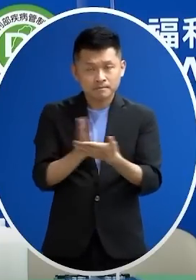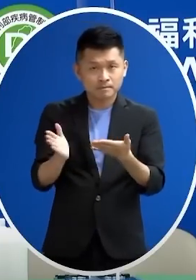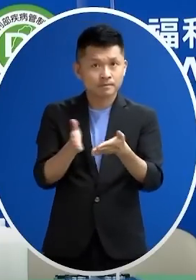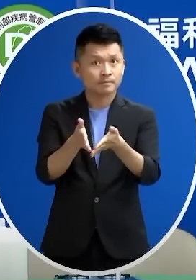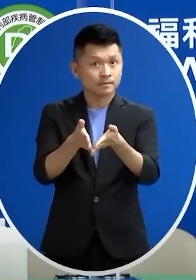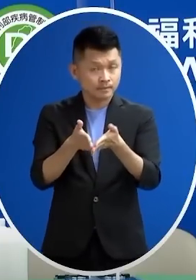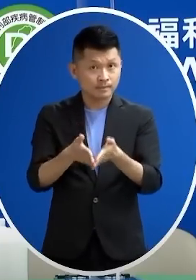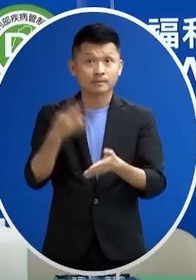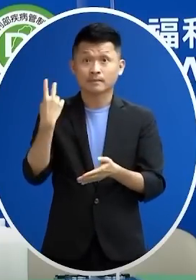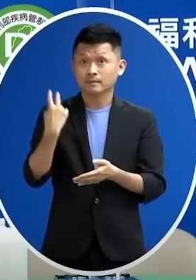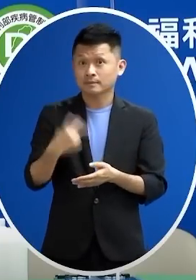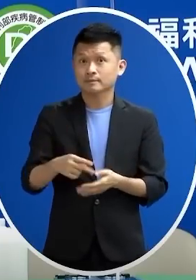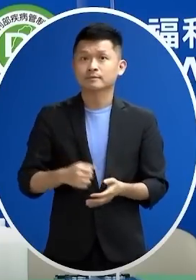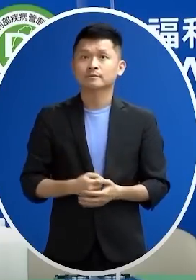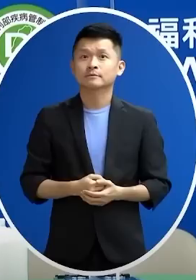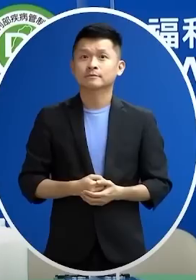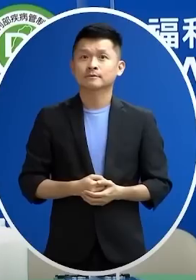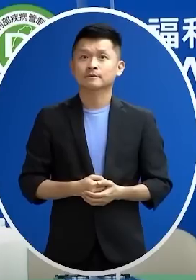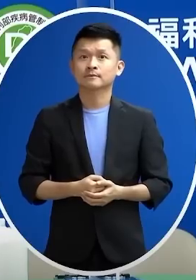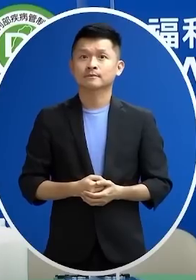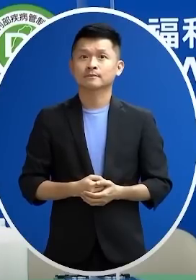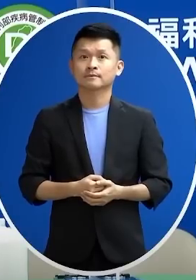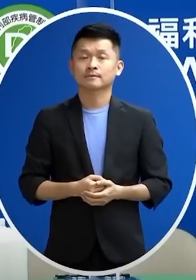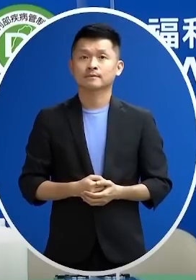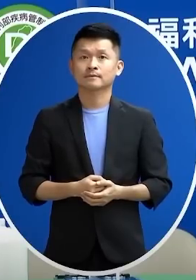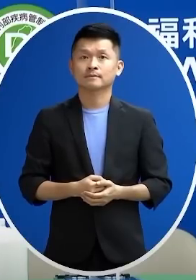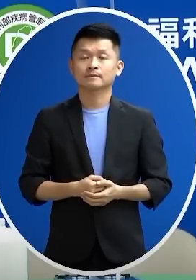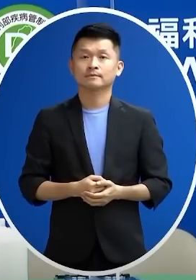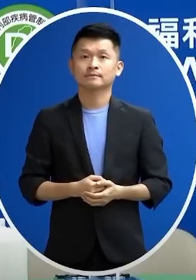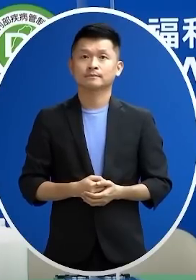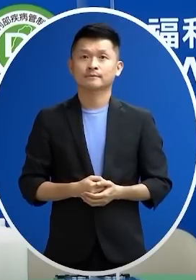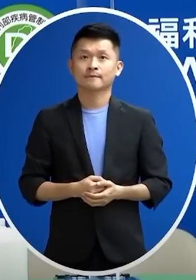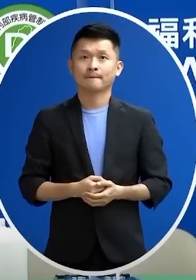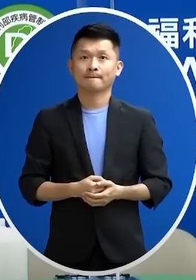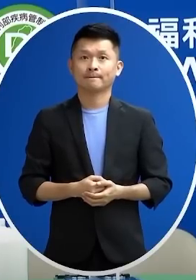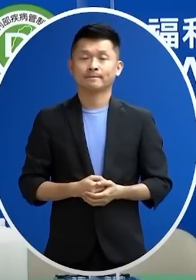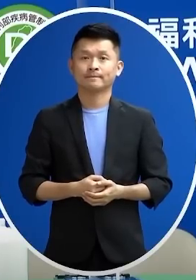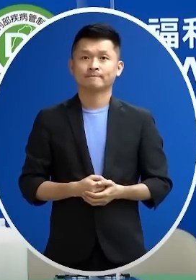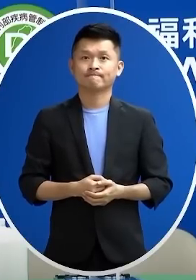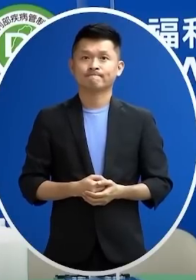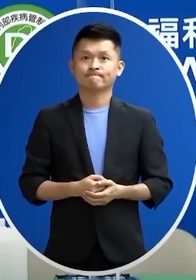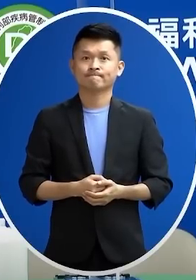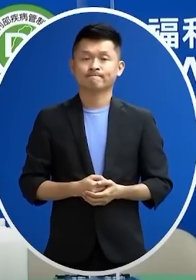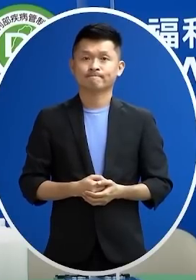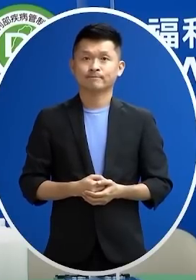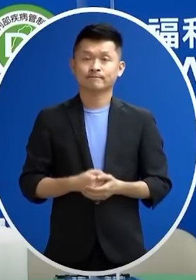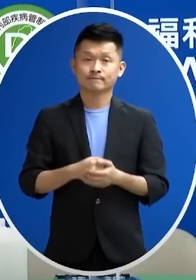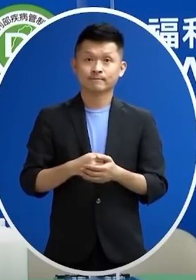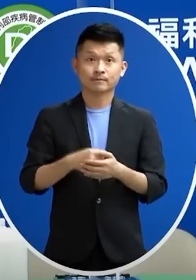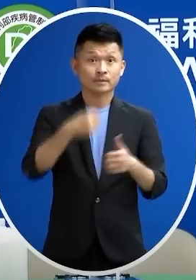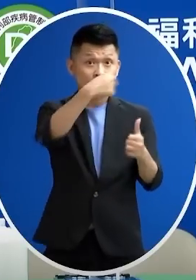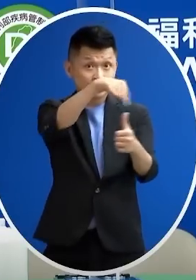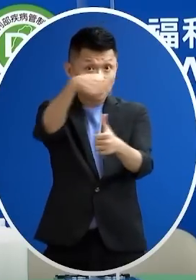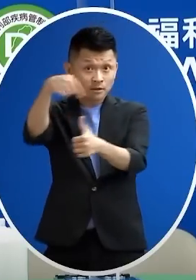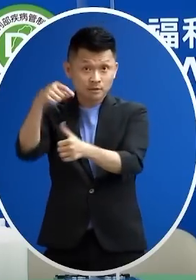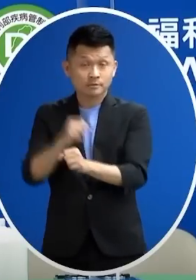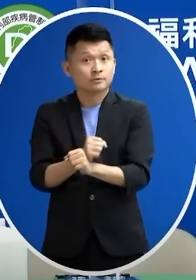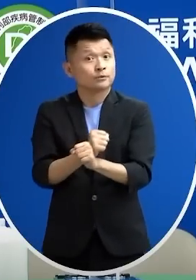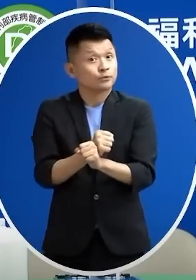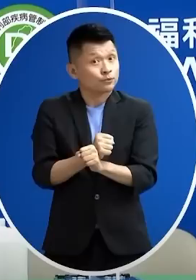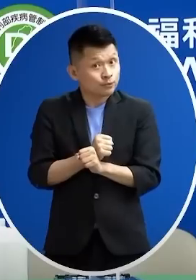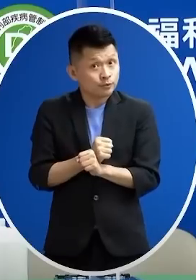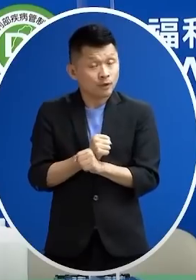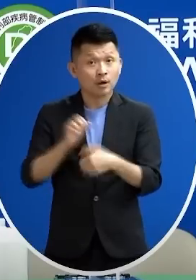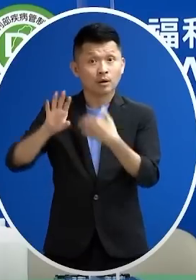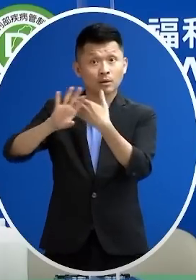是说整个这个国民，就是我们当然是用这个卫教的方式来跟就是